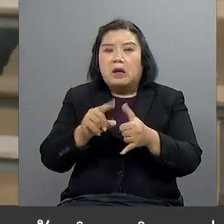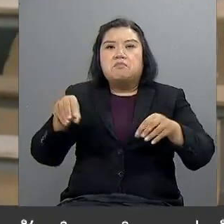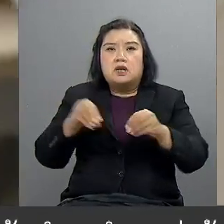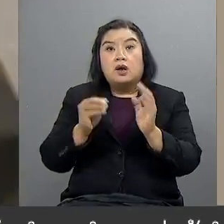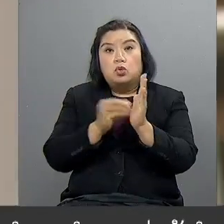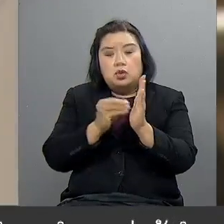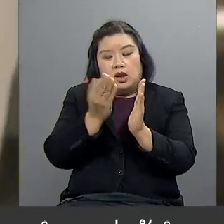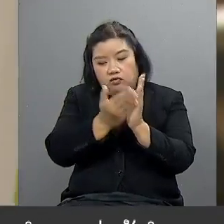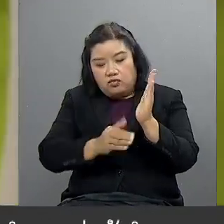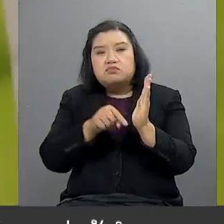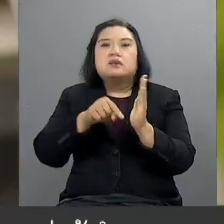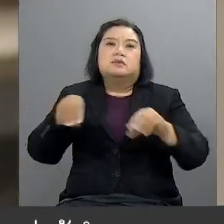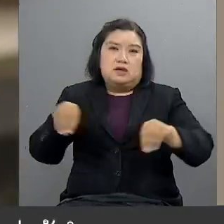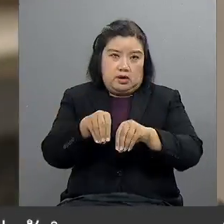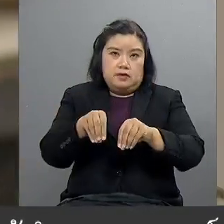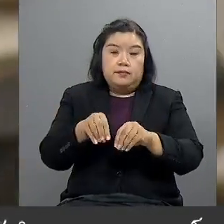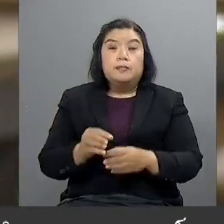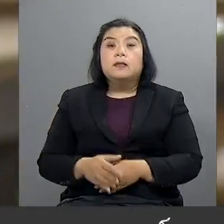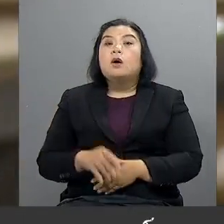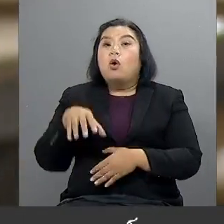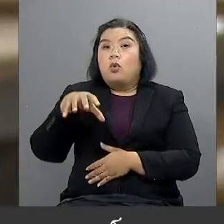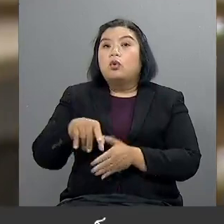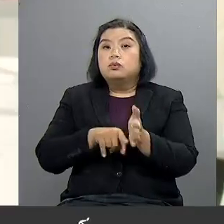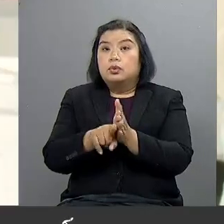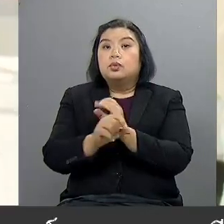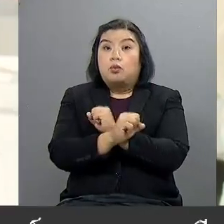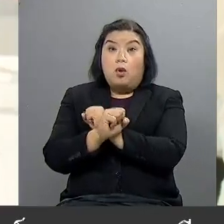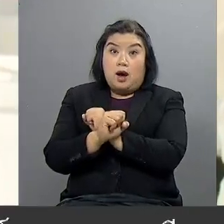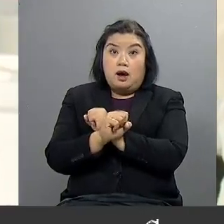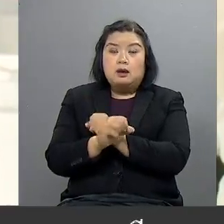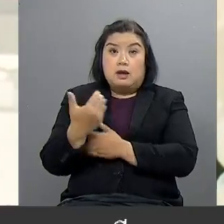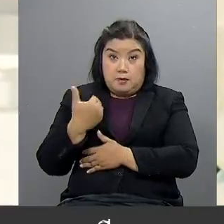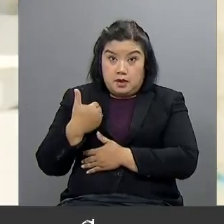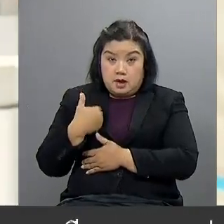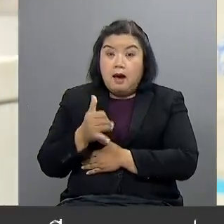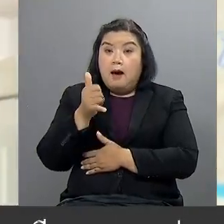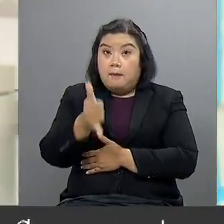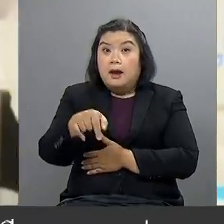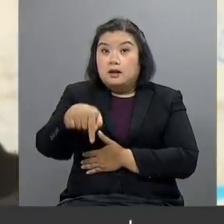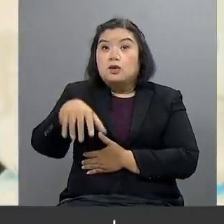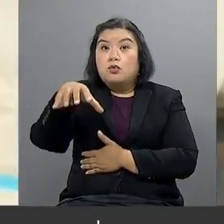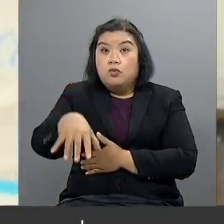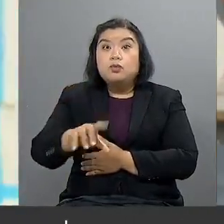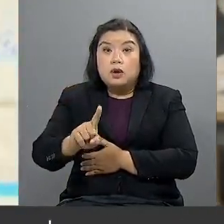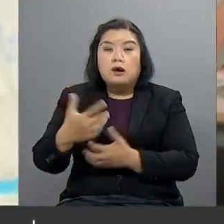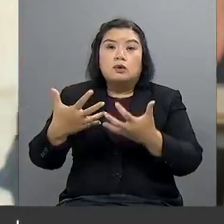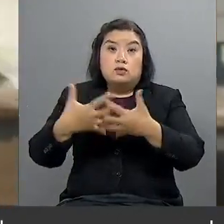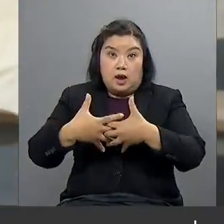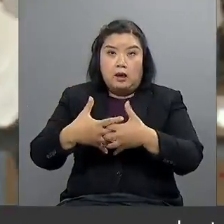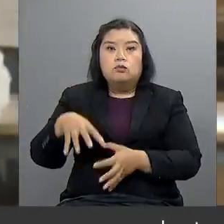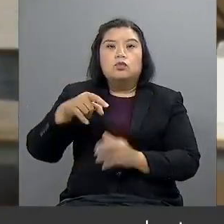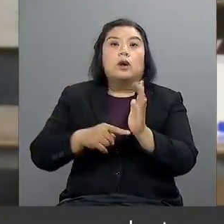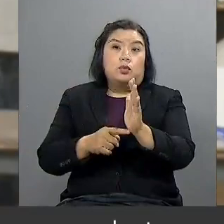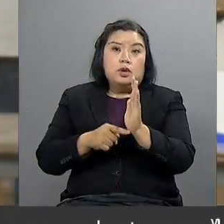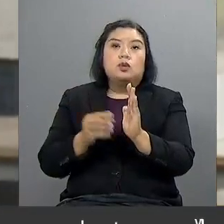ทางนี้กรมควบคุมโรคยังคงตรวจเชิงรุกณโรงงานในเขตบางขุนเทียนจาก 3แห่งนะครับยังคงพบ